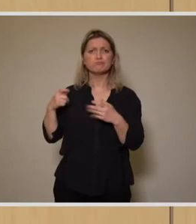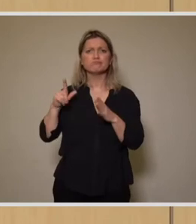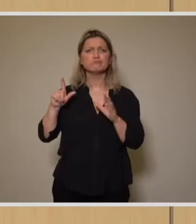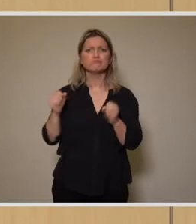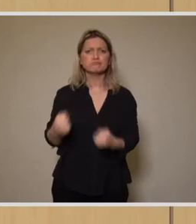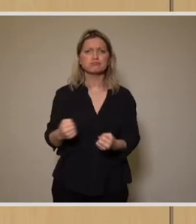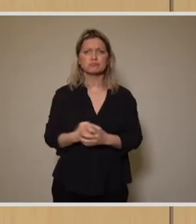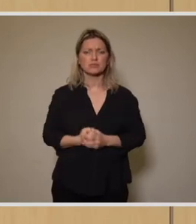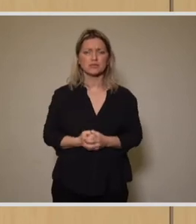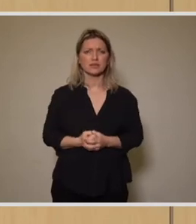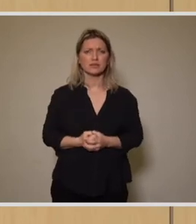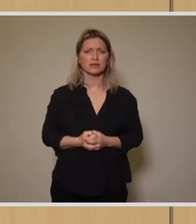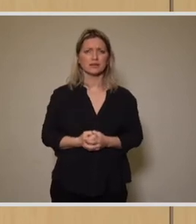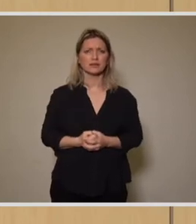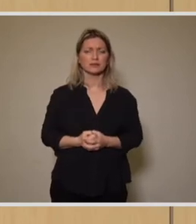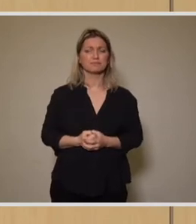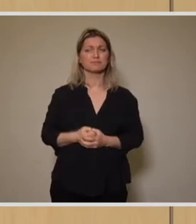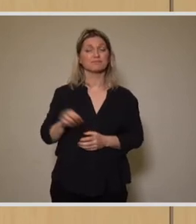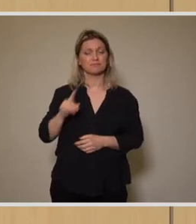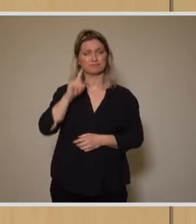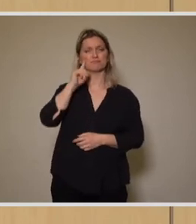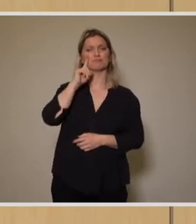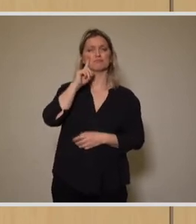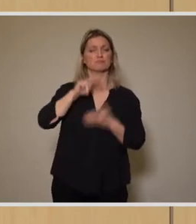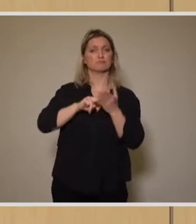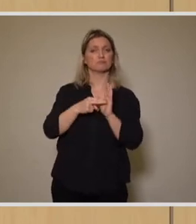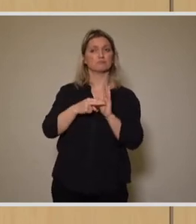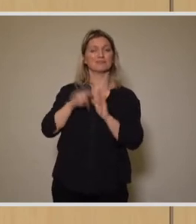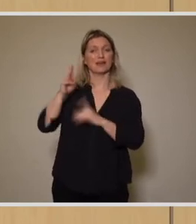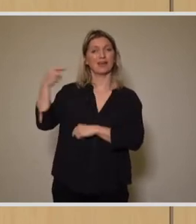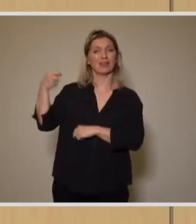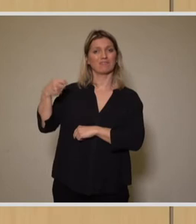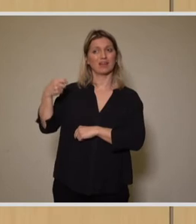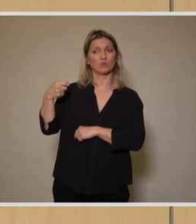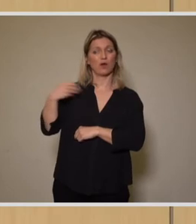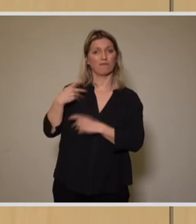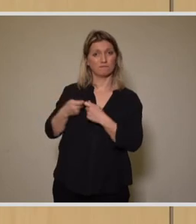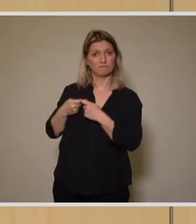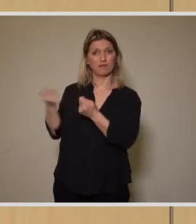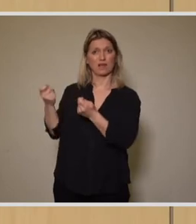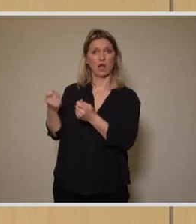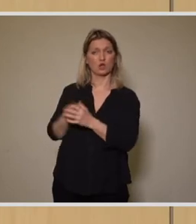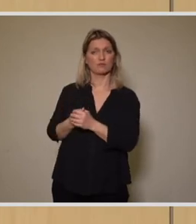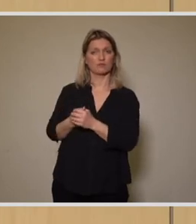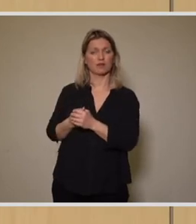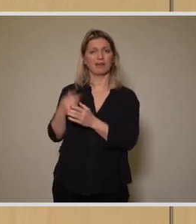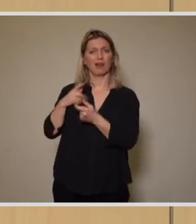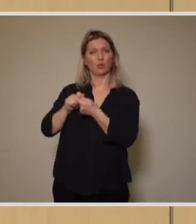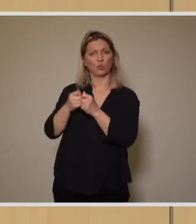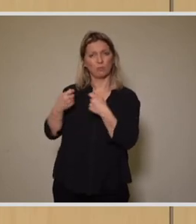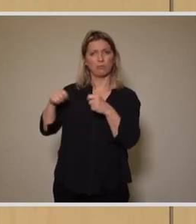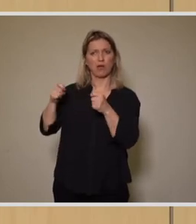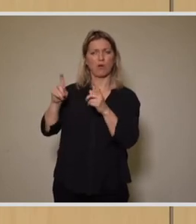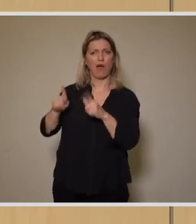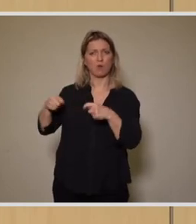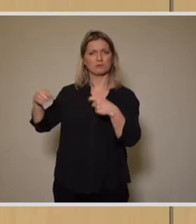möglich. Der angedachte Verkauf an einen Investor, den entsprechend um einen Ausbau und die